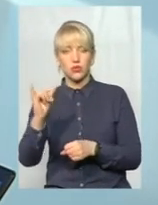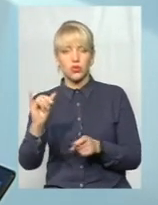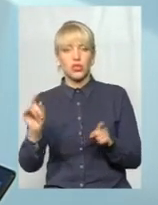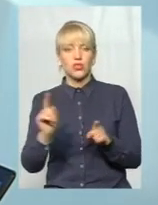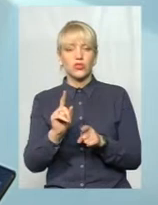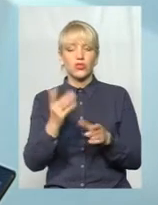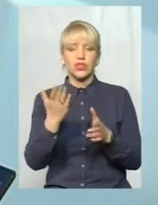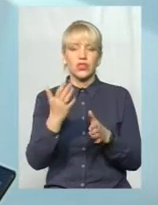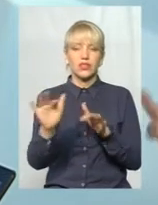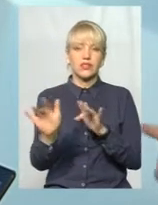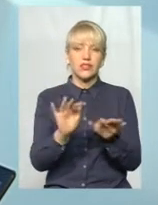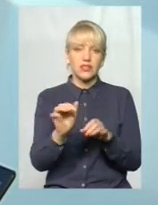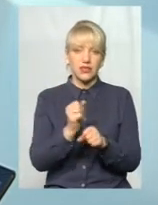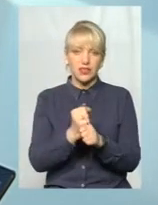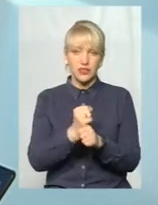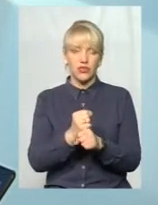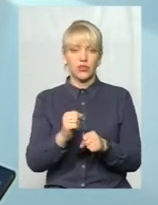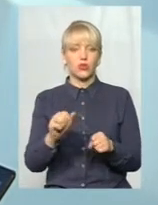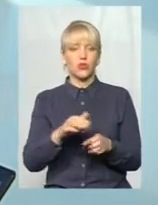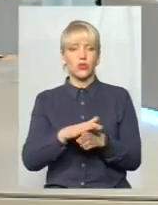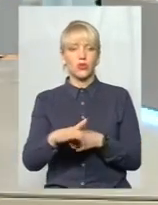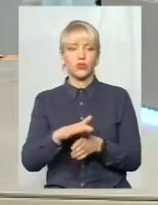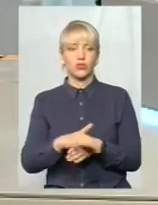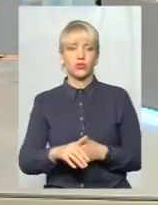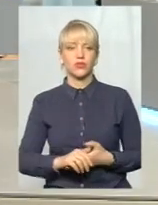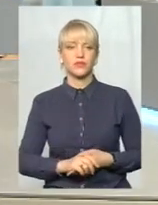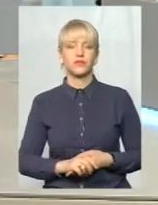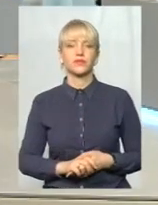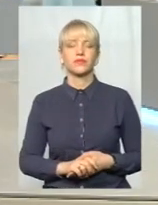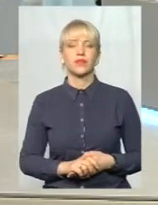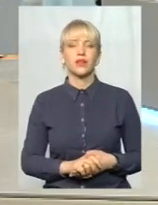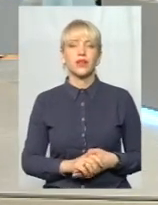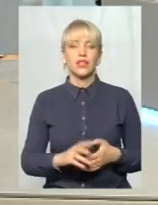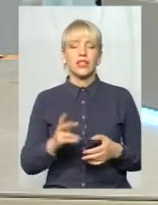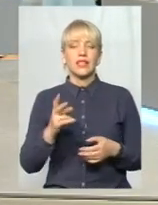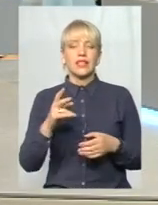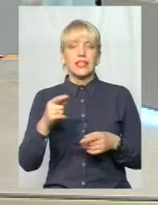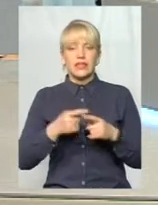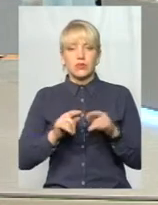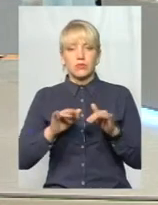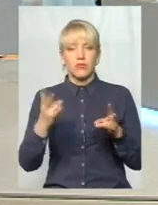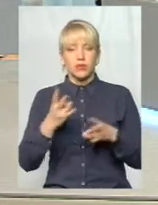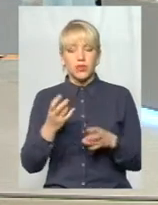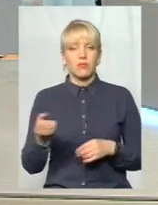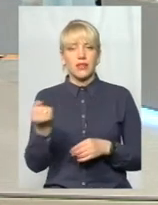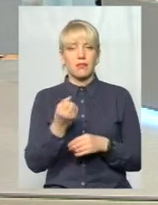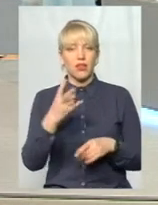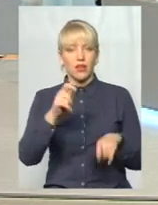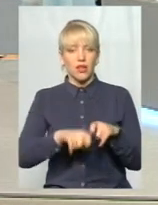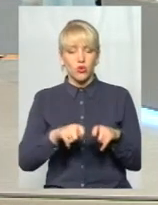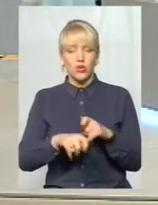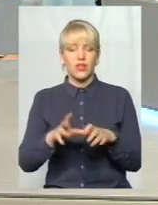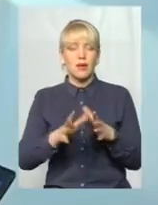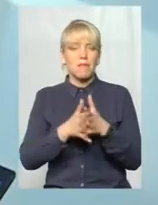виконують дії, що вони, як то кажуть, тримати на контролі. Тільки як тримати на контролі і максимально це все знати.